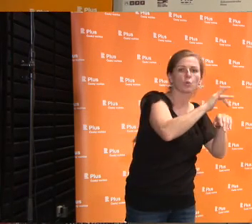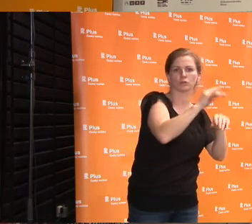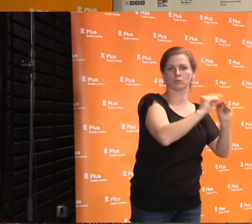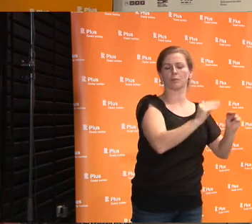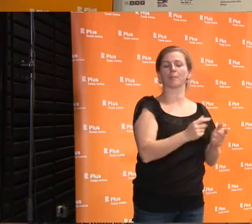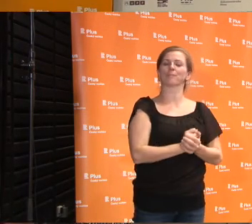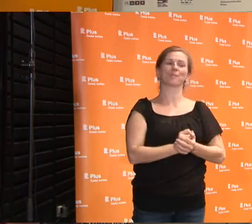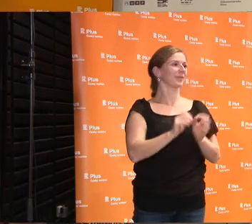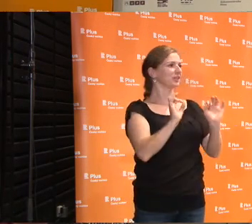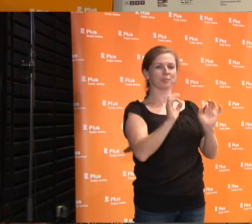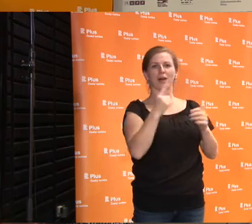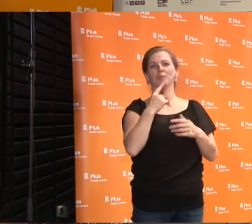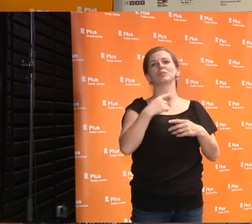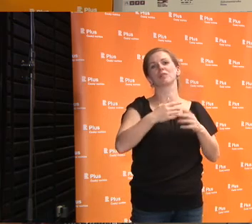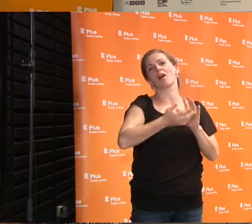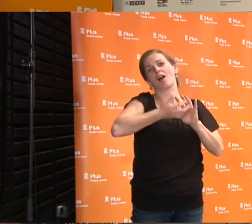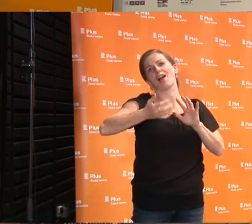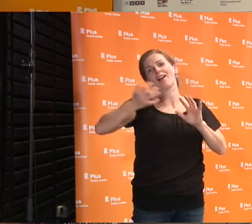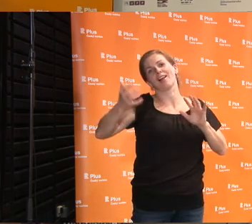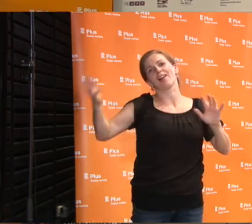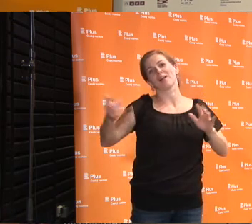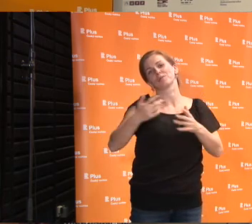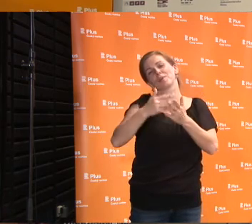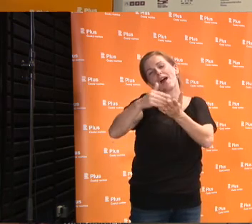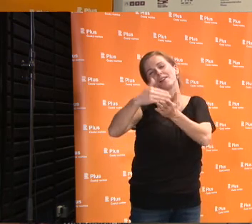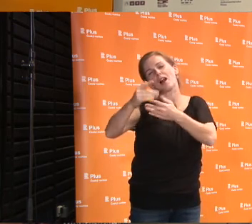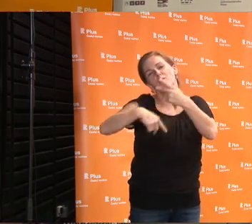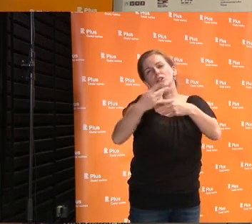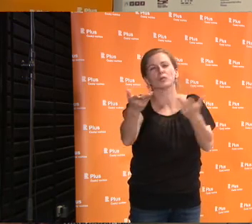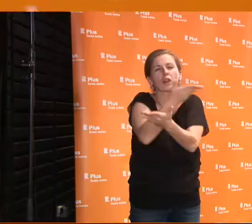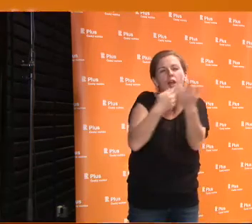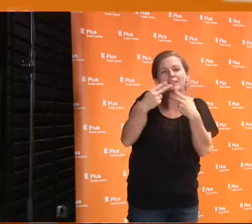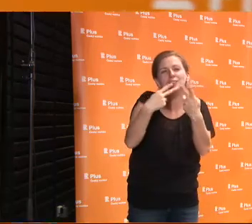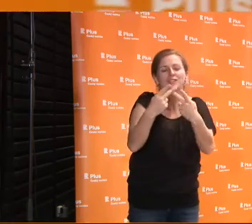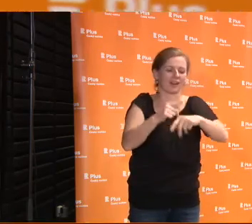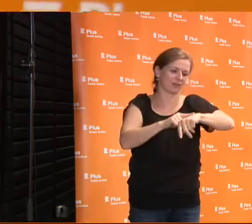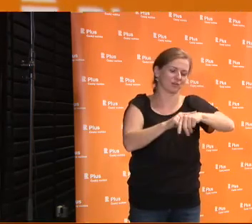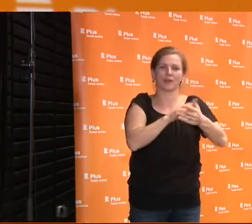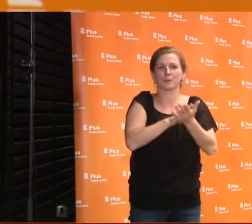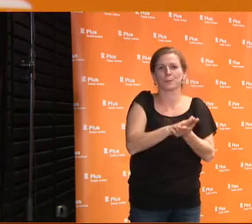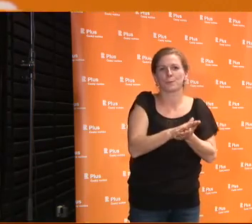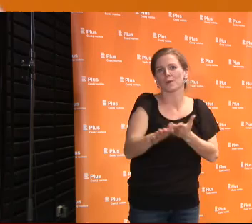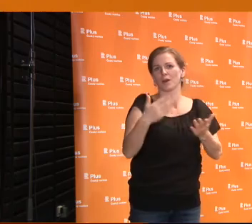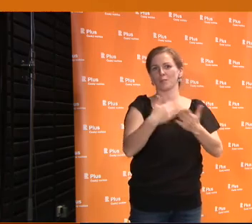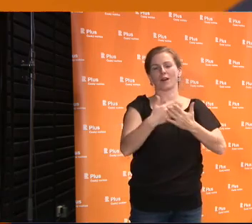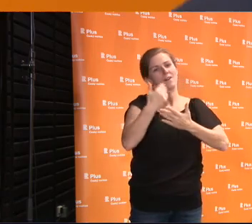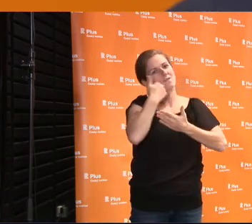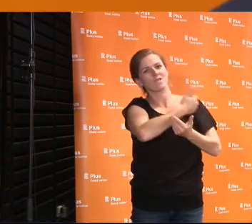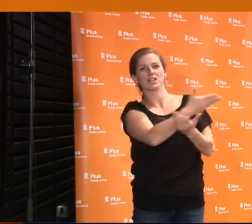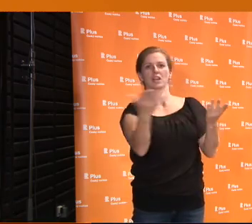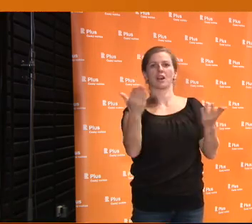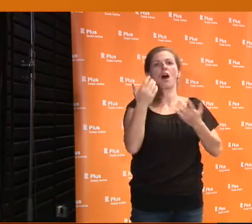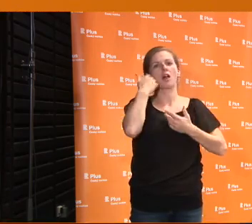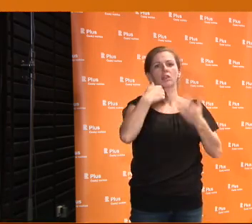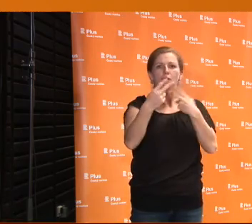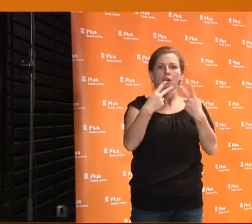dalších několik minut, možná hodin, tak čas je neúprosný a naplnil se. Taková byla další veřejná debata Českého rozhlasu Plus o umělé inteligenci